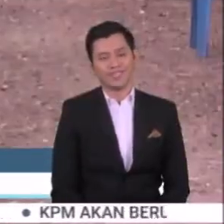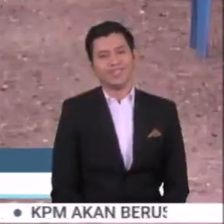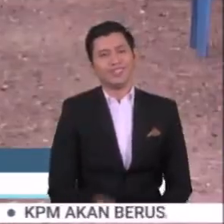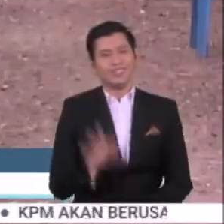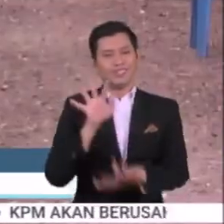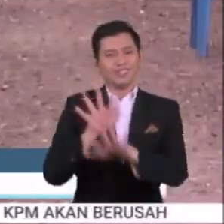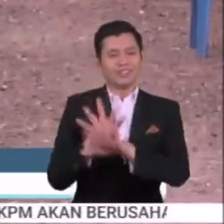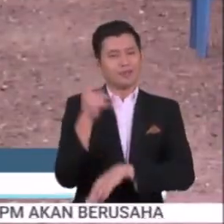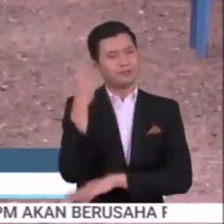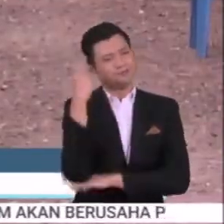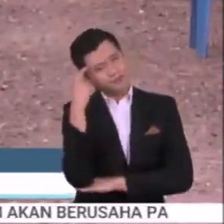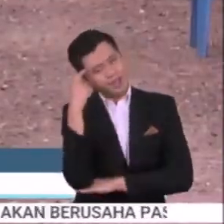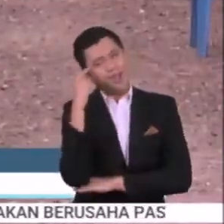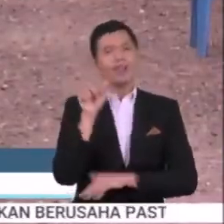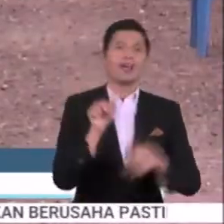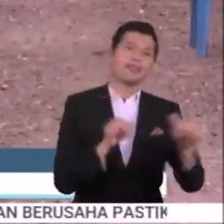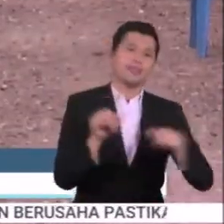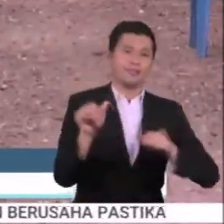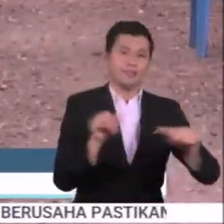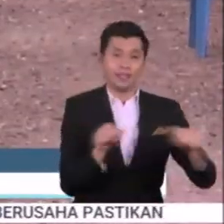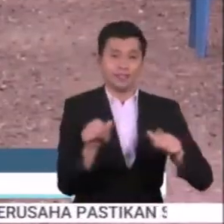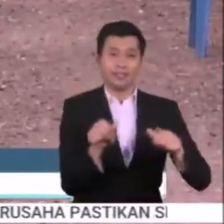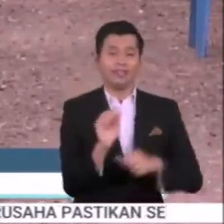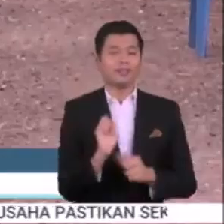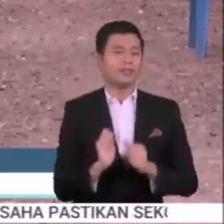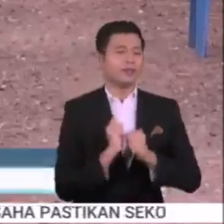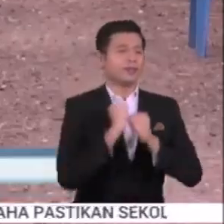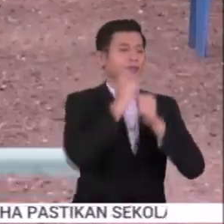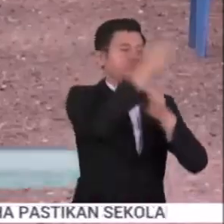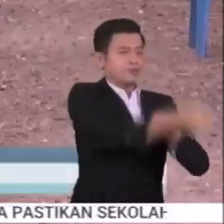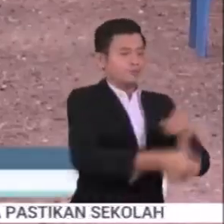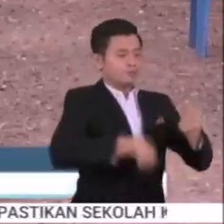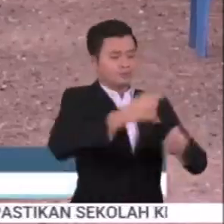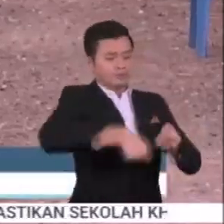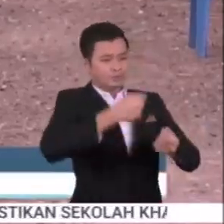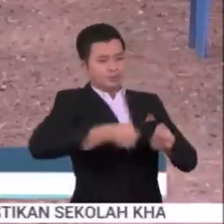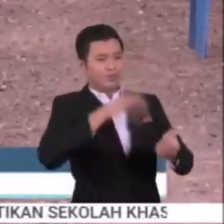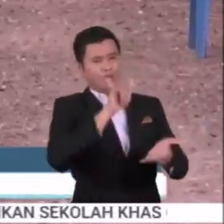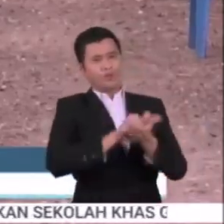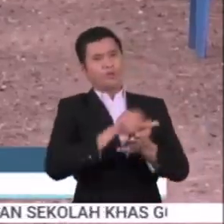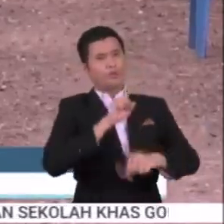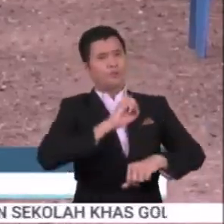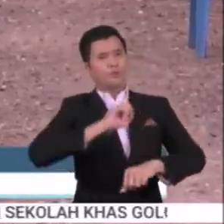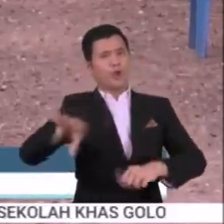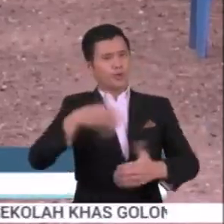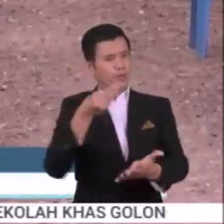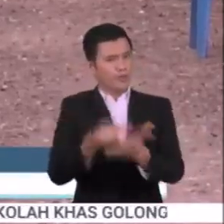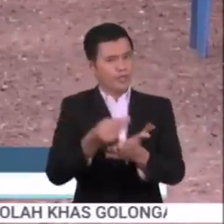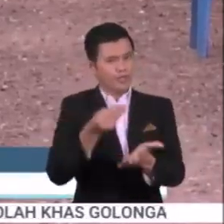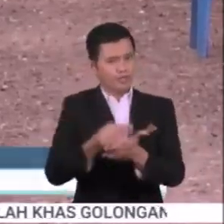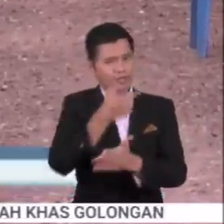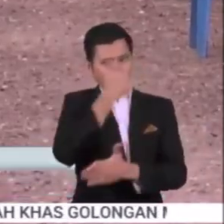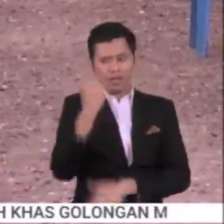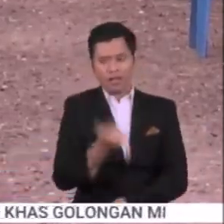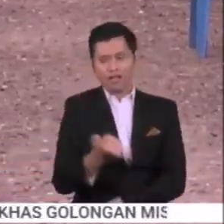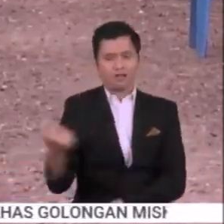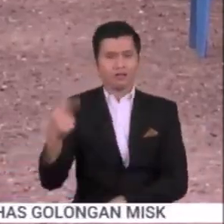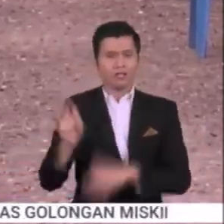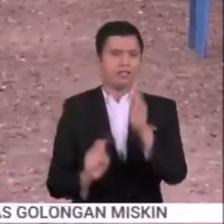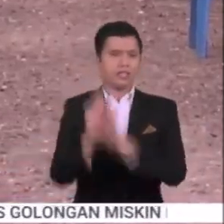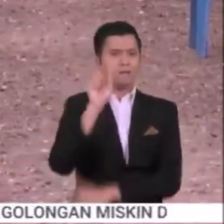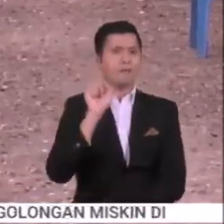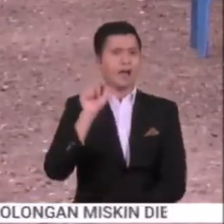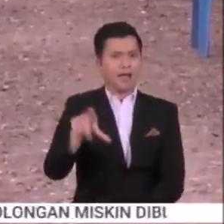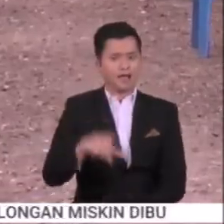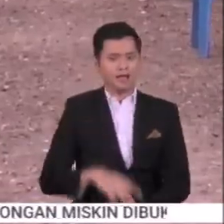Ramai yang beranggapan bahawa aktiviti memancing ini merupakan satu perkara yang membazir kerana memerlukan kos peralatan yang tinggi